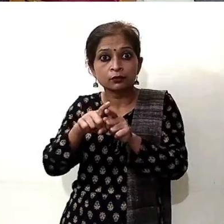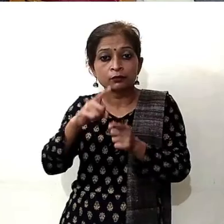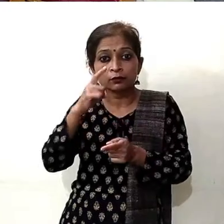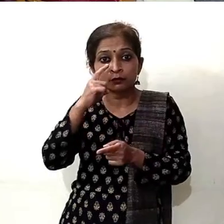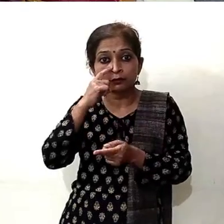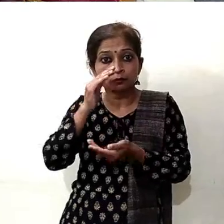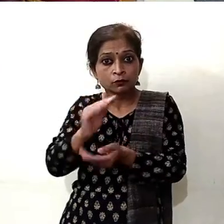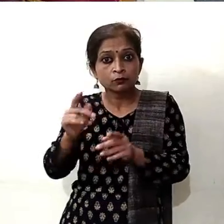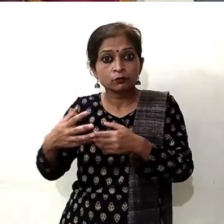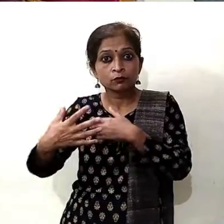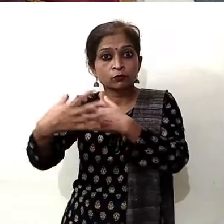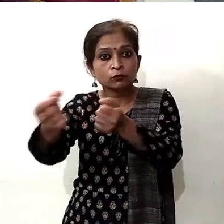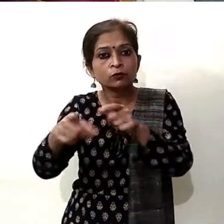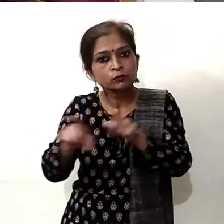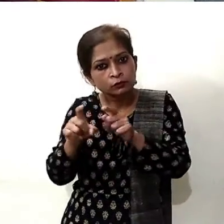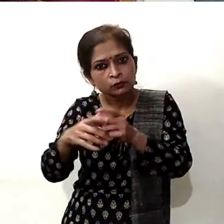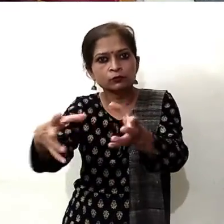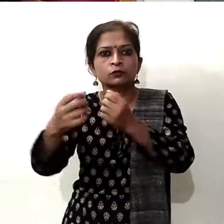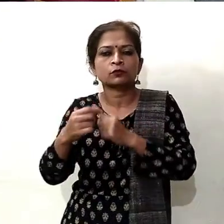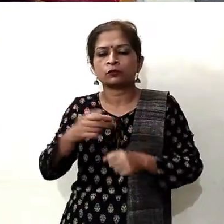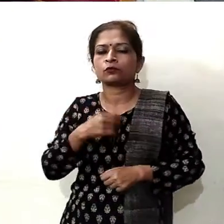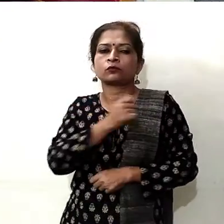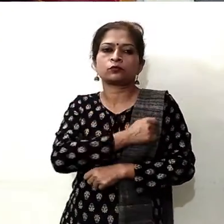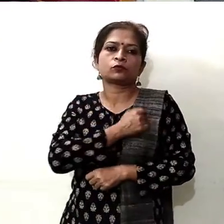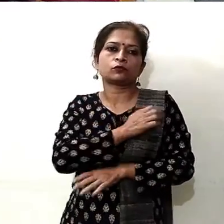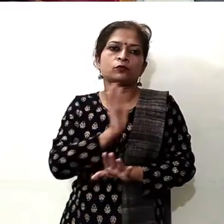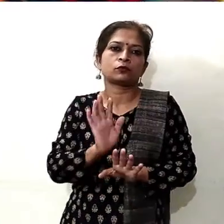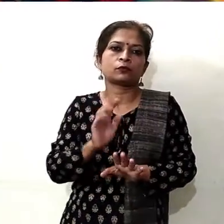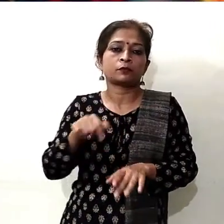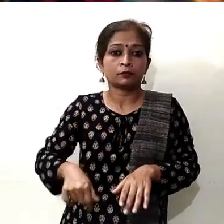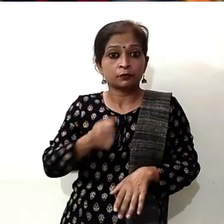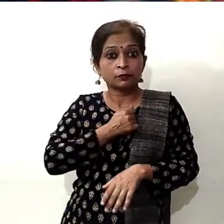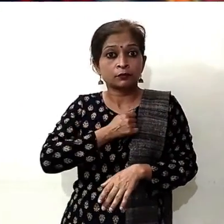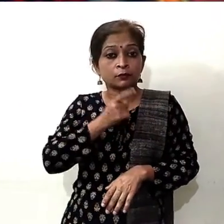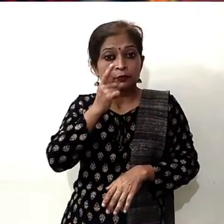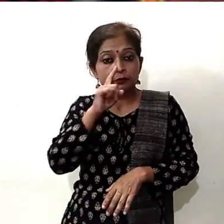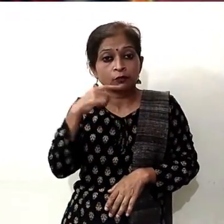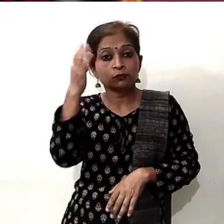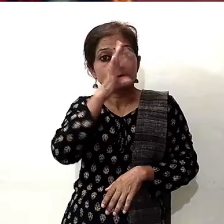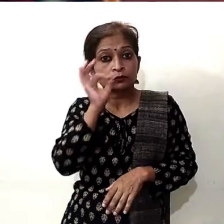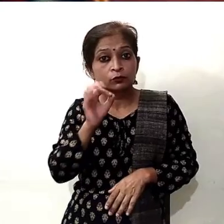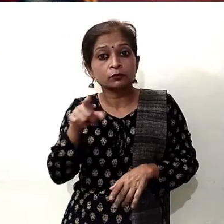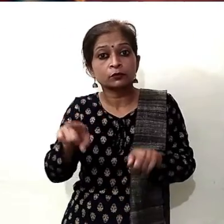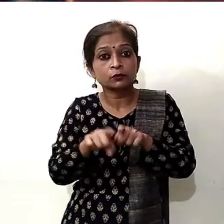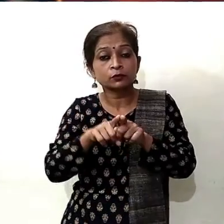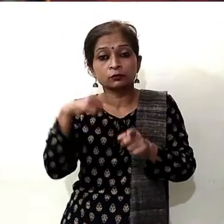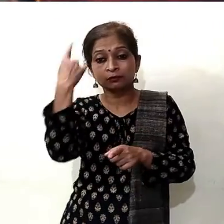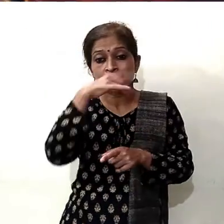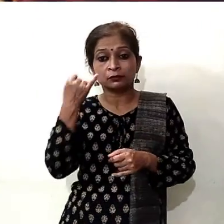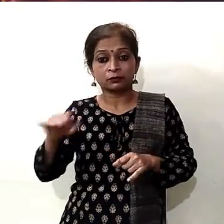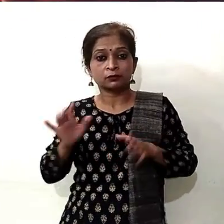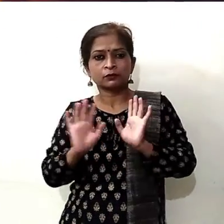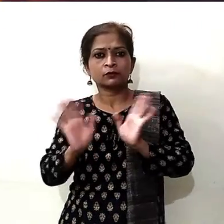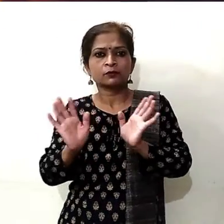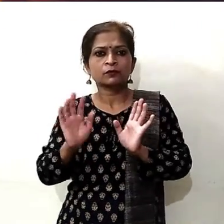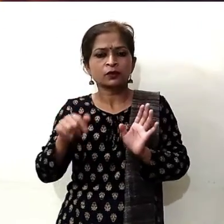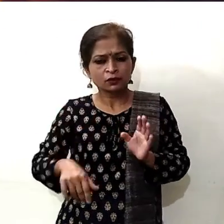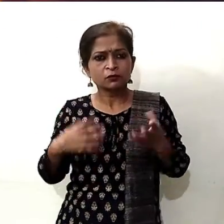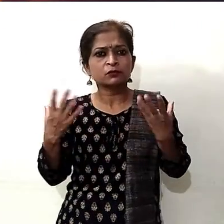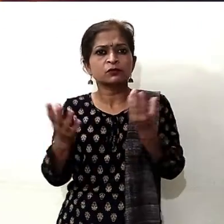जी ने कि माफ करना, अगर मेरी माँ तेरी जैसी सुंदर होती तो मैं इतना बदसूरत नहीं होता था। तो ये संस्कार तो हमारे में चलते हैं ना, यूं यूं